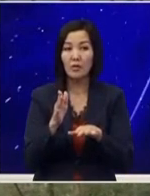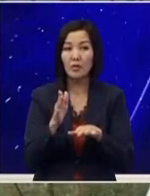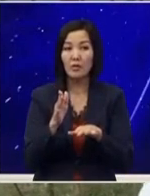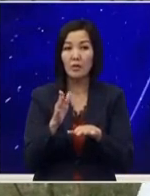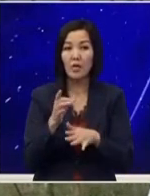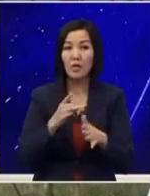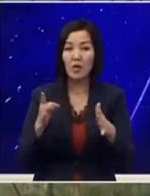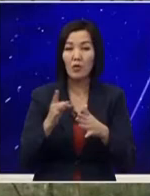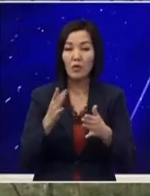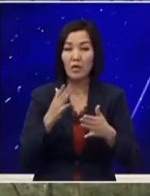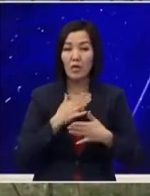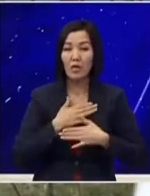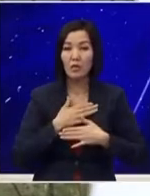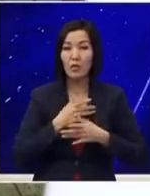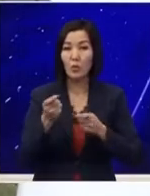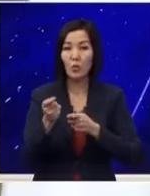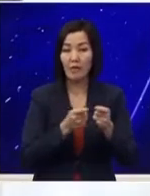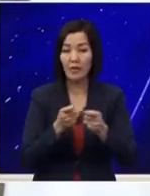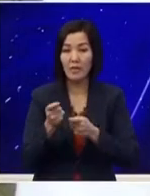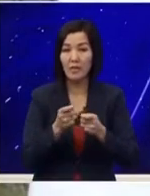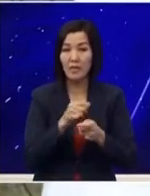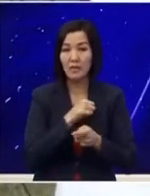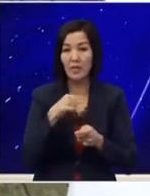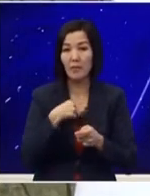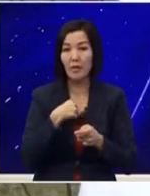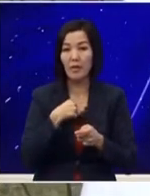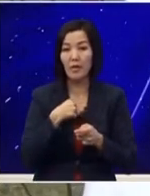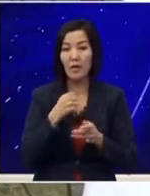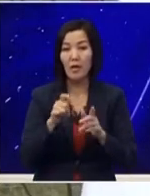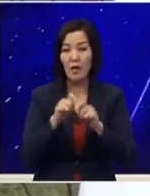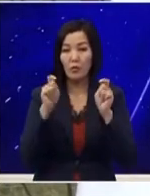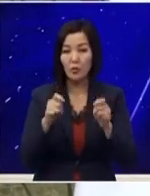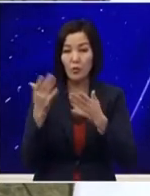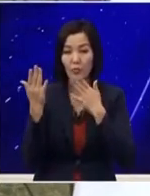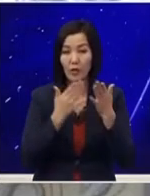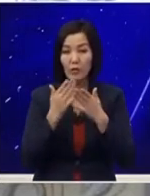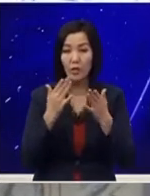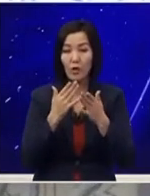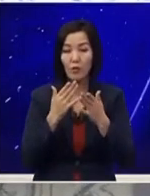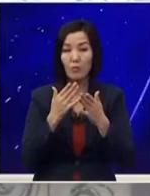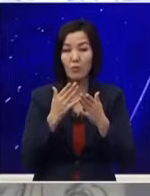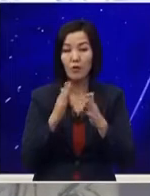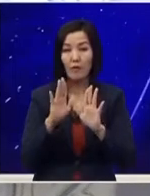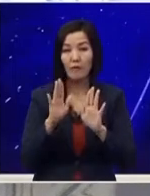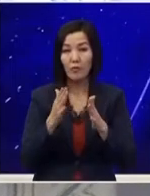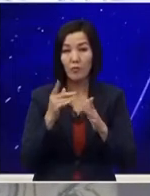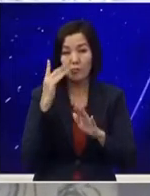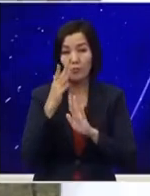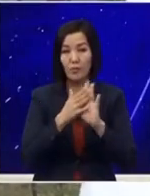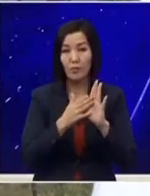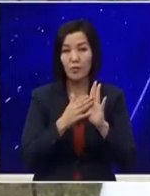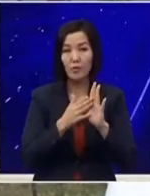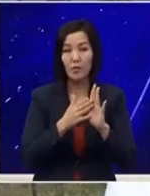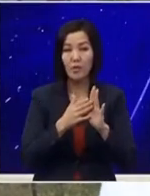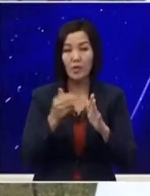решать районные наши руководители, главный имам нашего района. Хочу сказать спасибо ребятам, которые